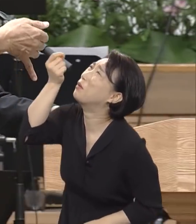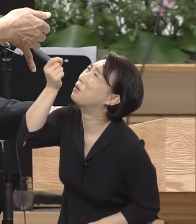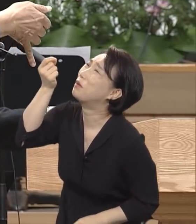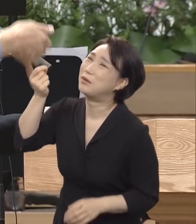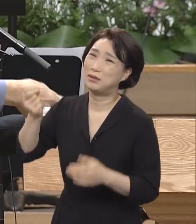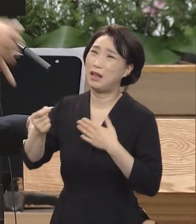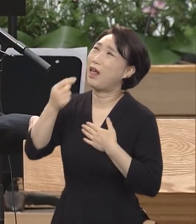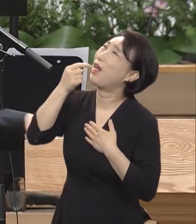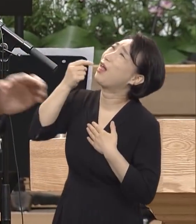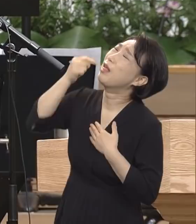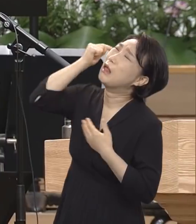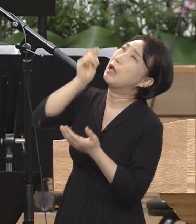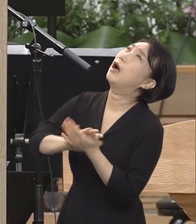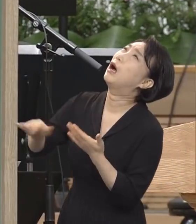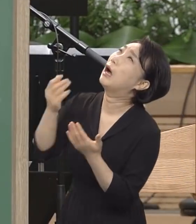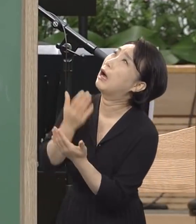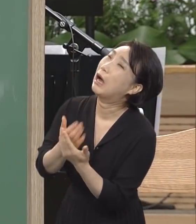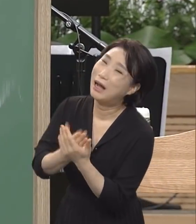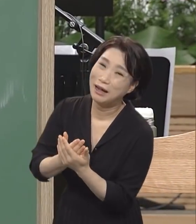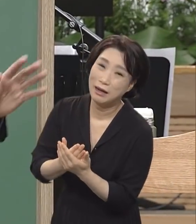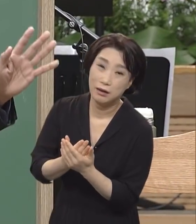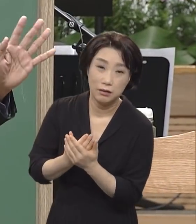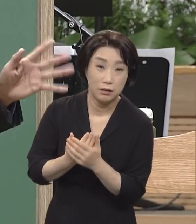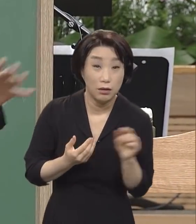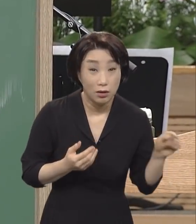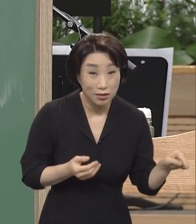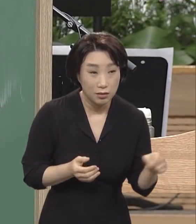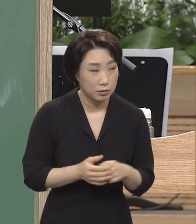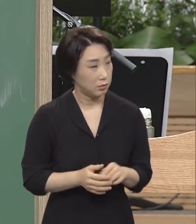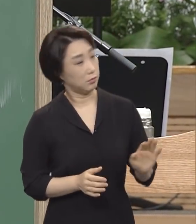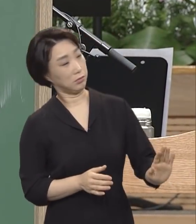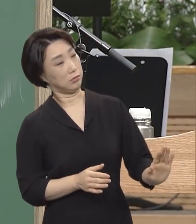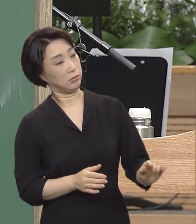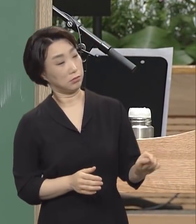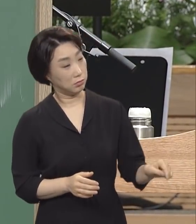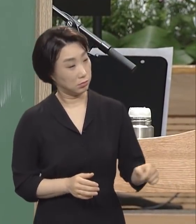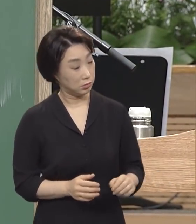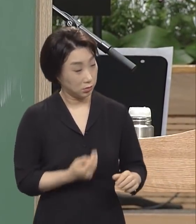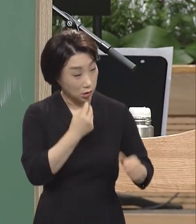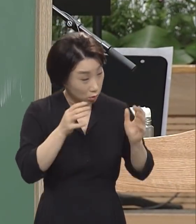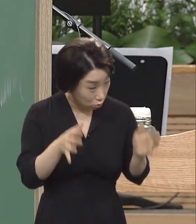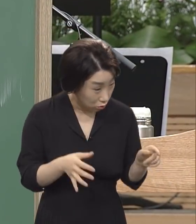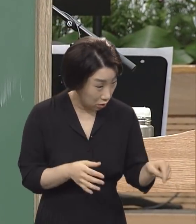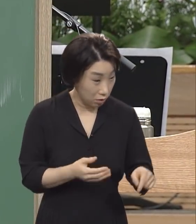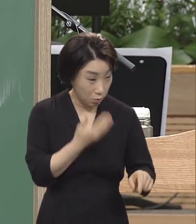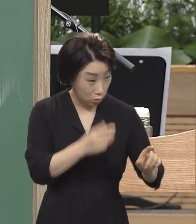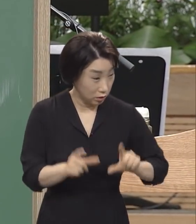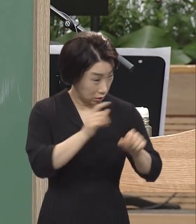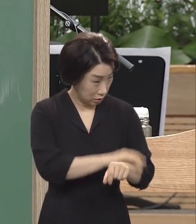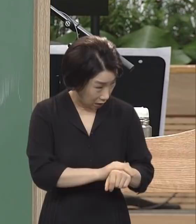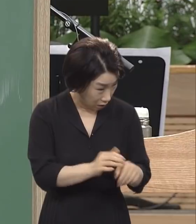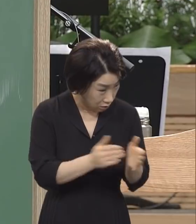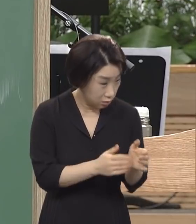내 혀 좀 손을 개주세요 너는 세상에서 잘 먹고 잘 살았지 응